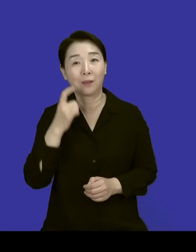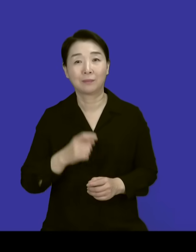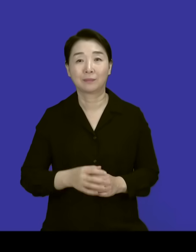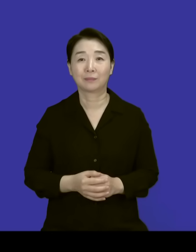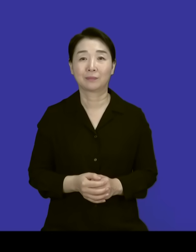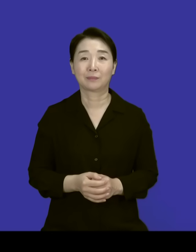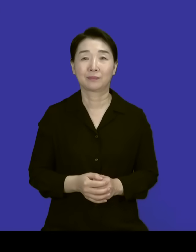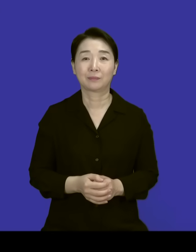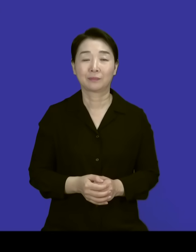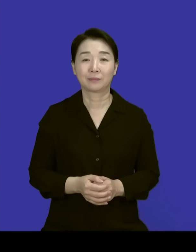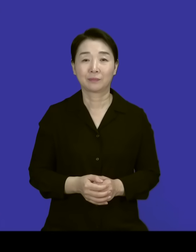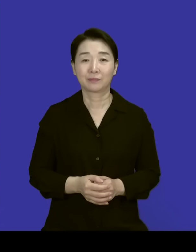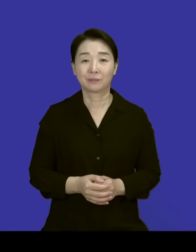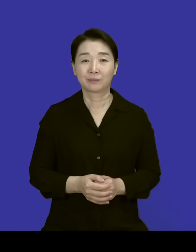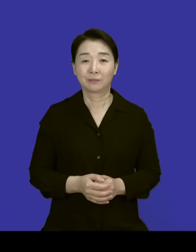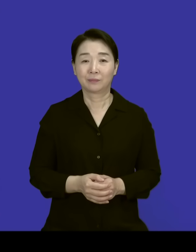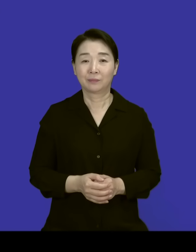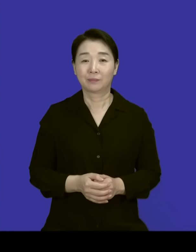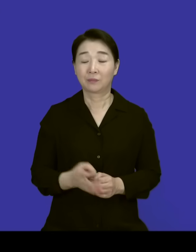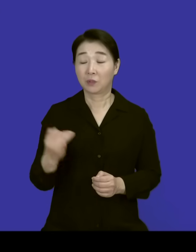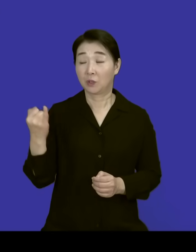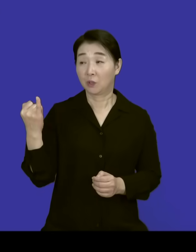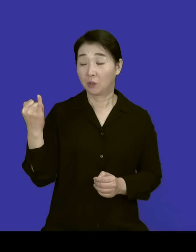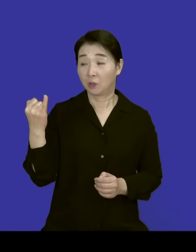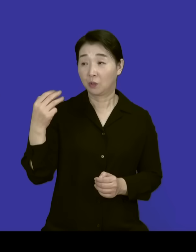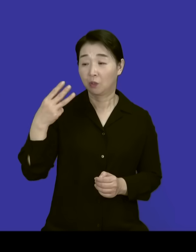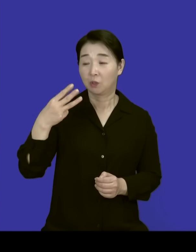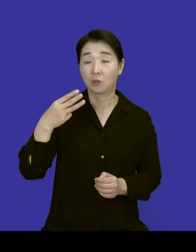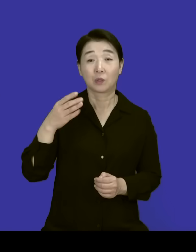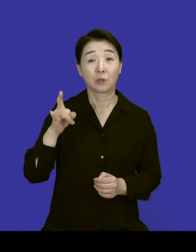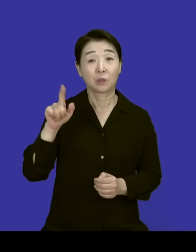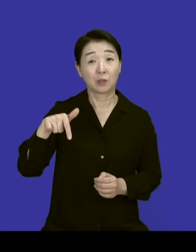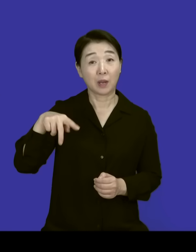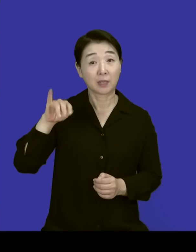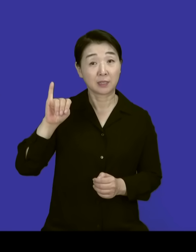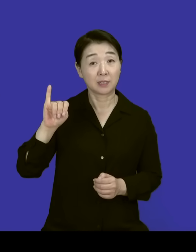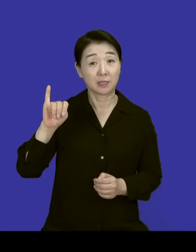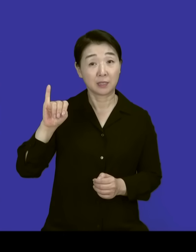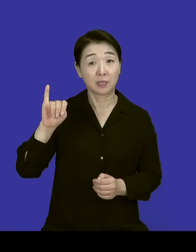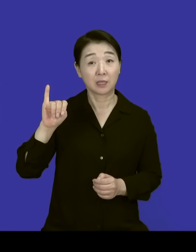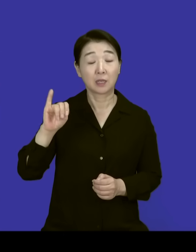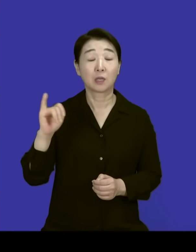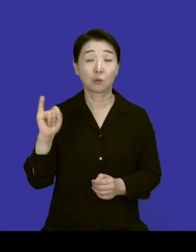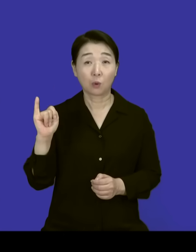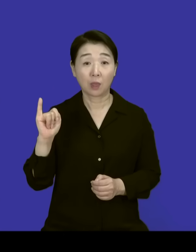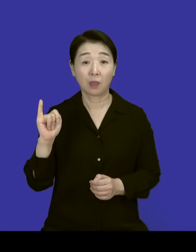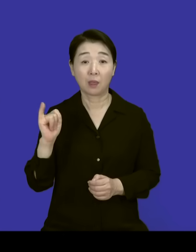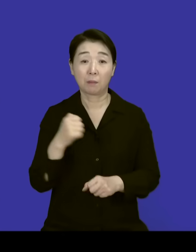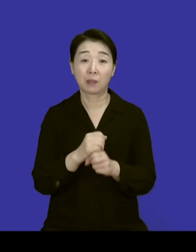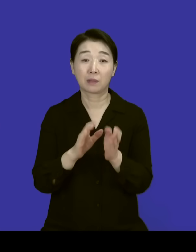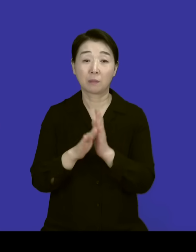신났습니까? 그러니까 렉시 노래를 계속 하면서도 뭐 그리고 렉시 하늘이라는 노래도 제가 하늘이가 좋았죠.